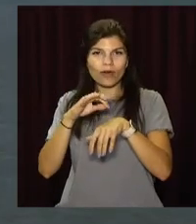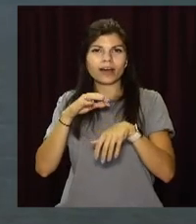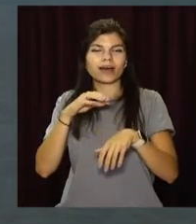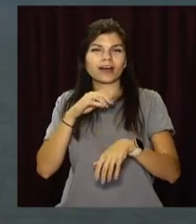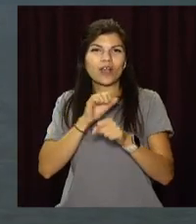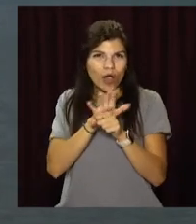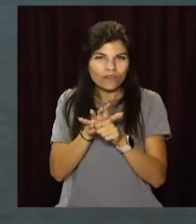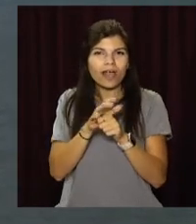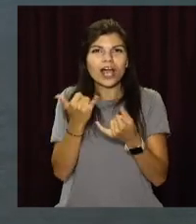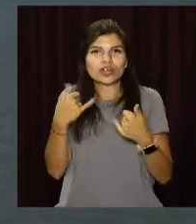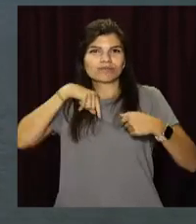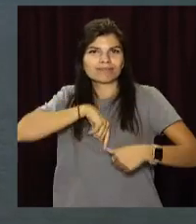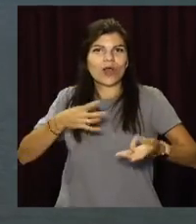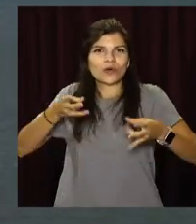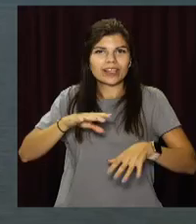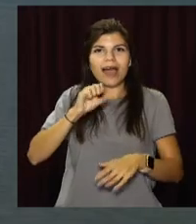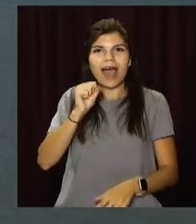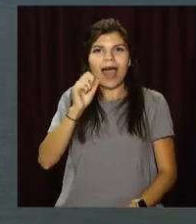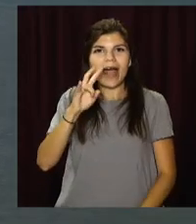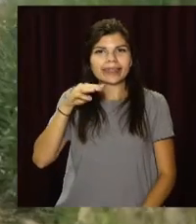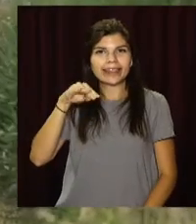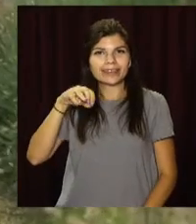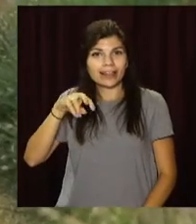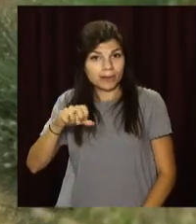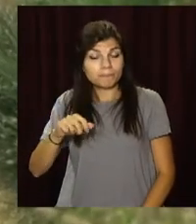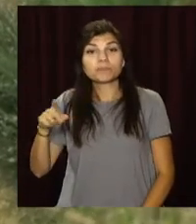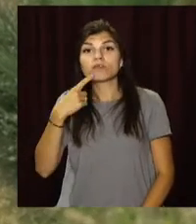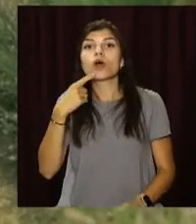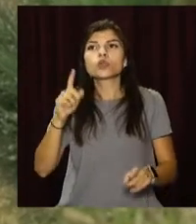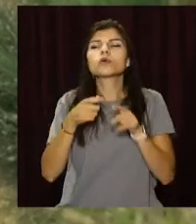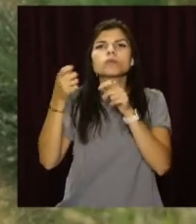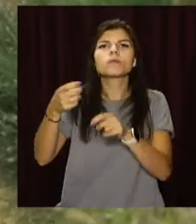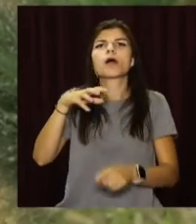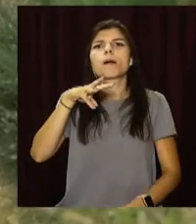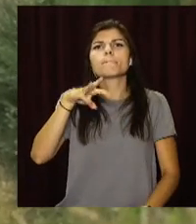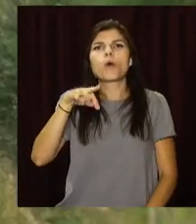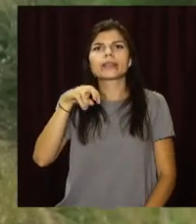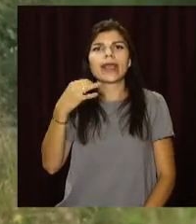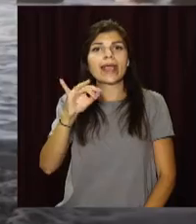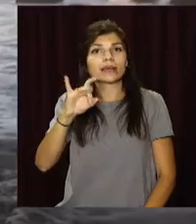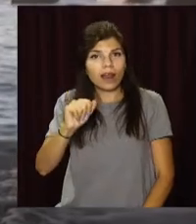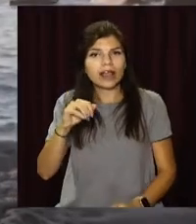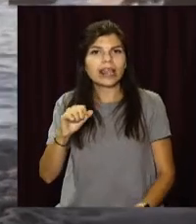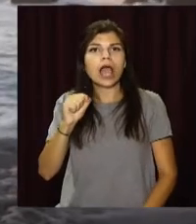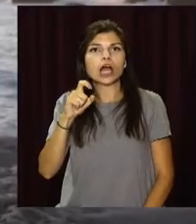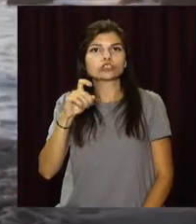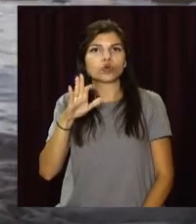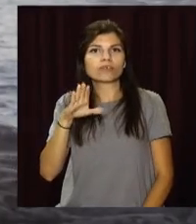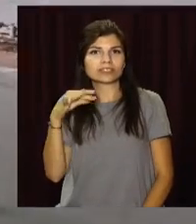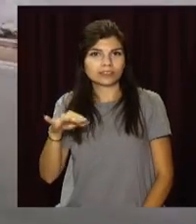48 годин. Громадянам України також дозволили в'їзд на Мадейру та Азорські острови. Втім, зазначили в